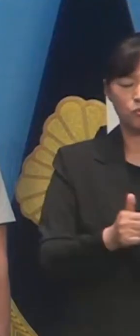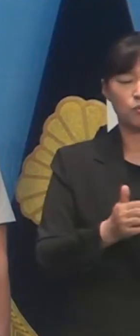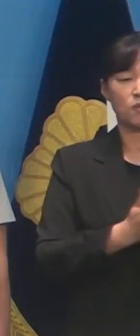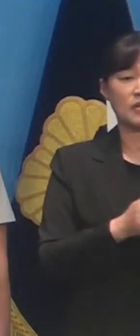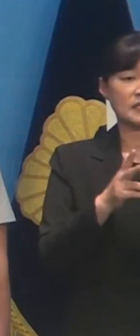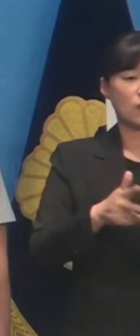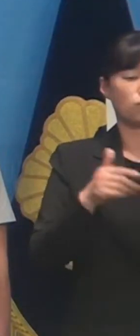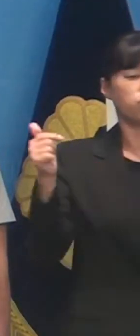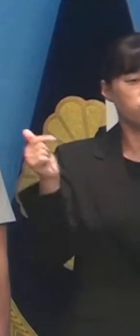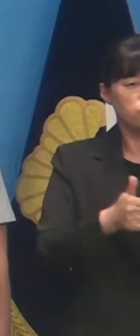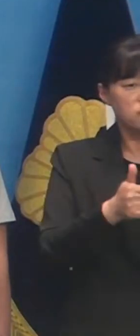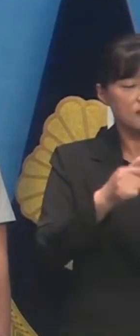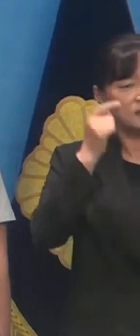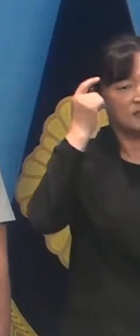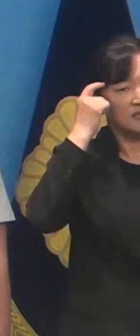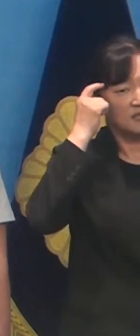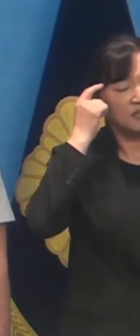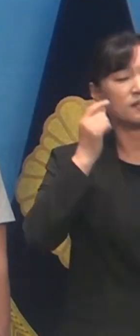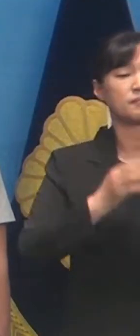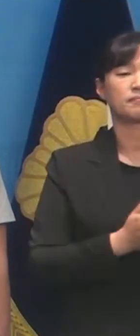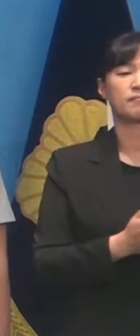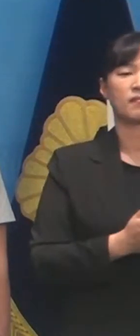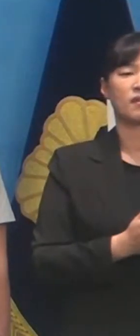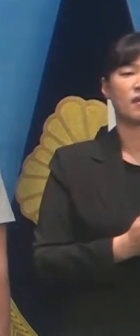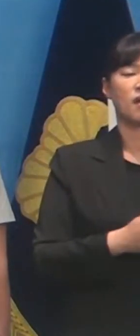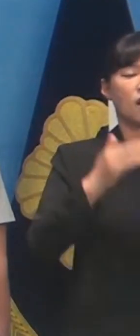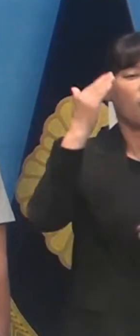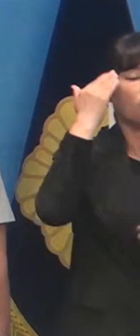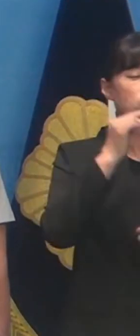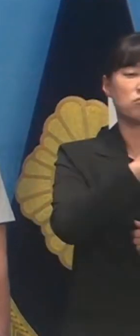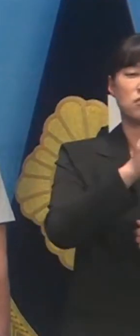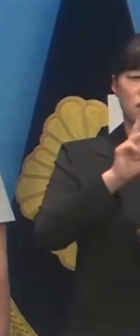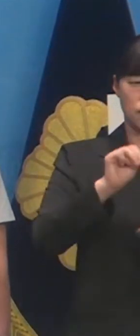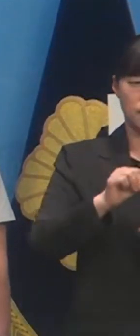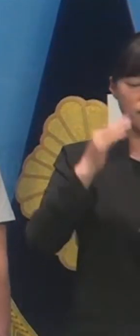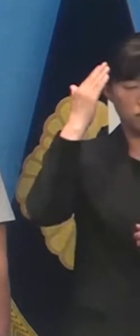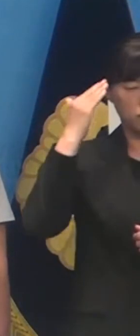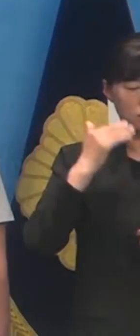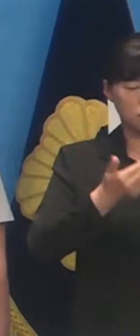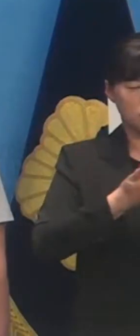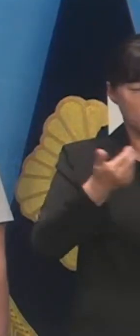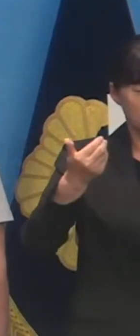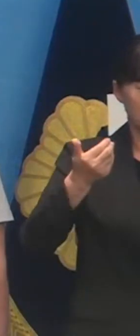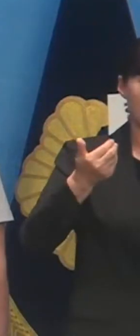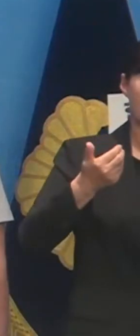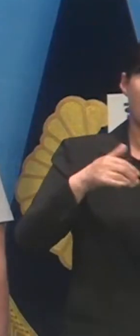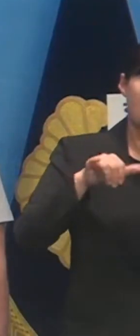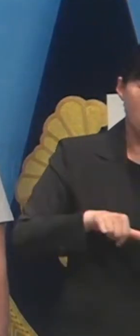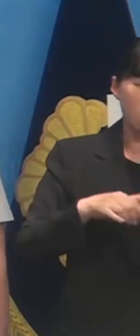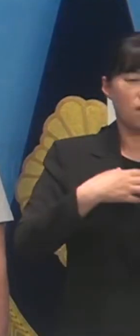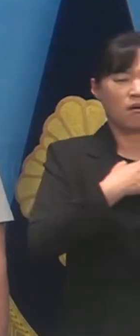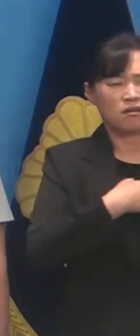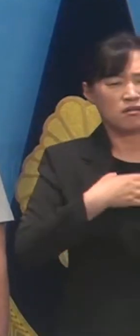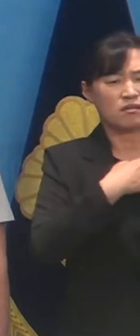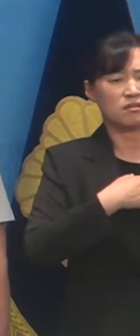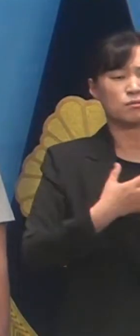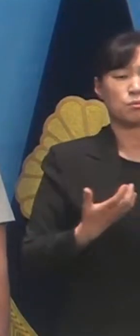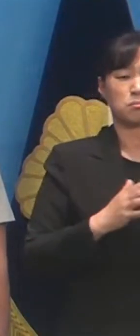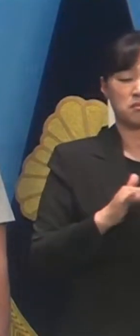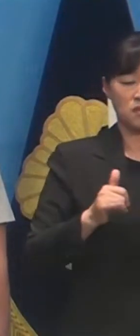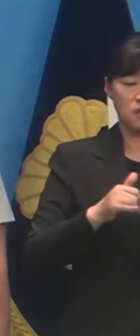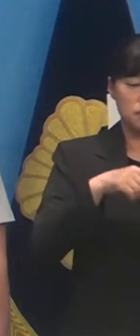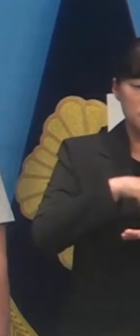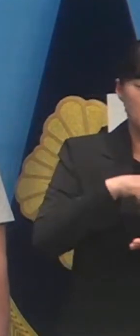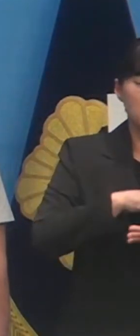규모를 줄이는 시도로도 여겨집니다. 가뜩이나 한국재행이 한국에서 떠나지 않을까 늘 가슴 졸였던 노동자들은 이